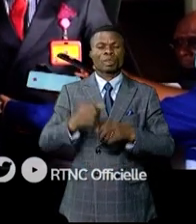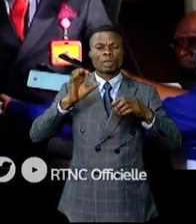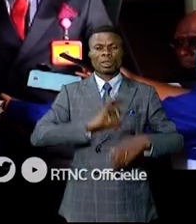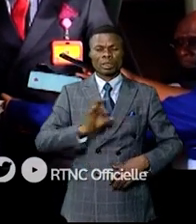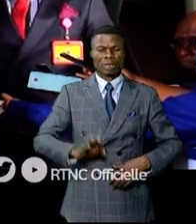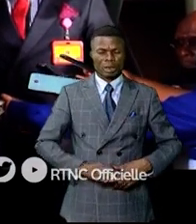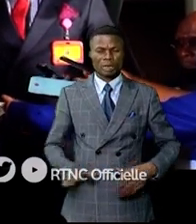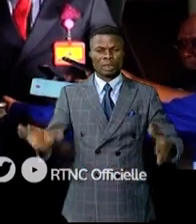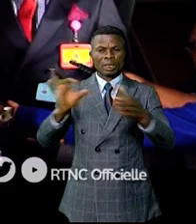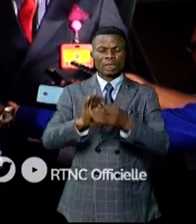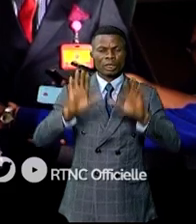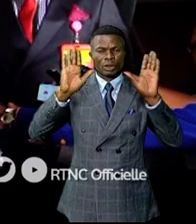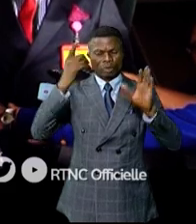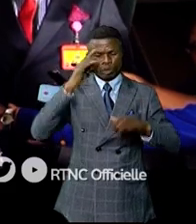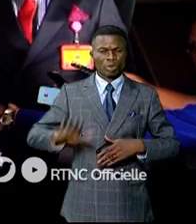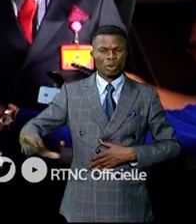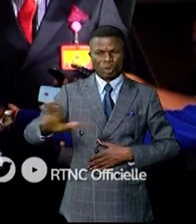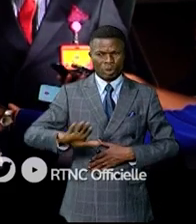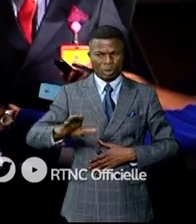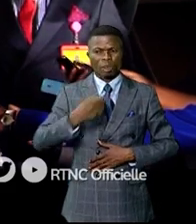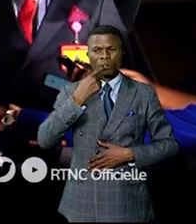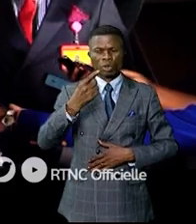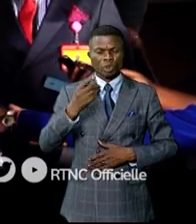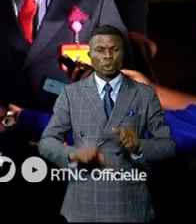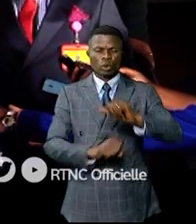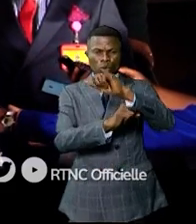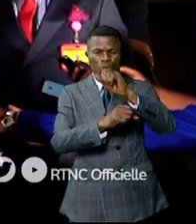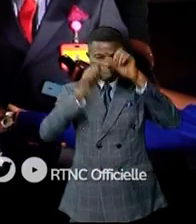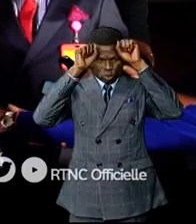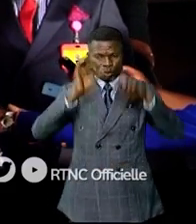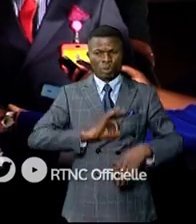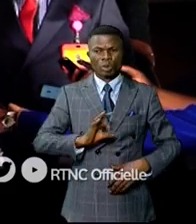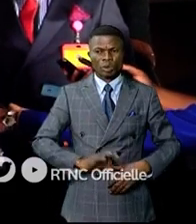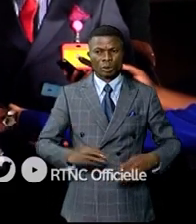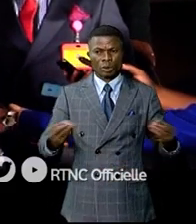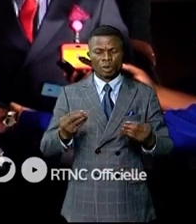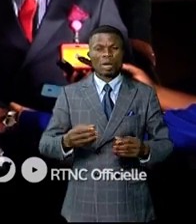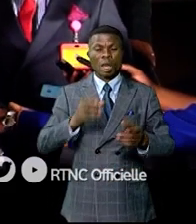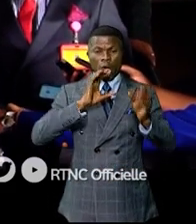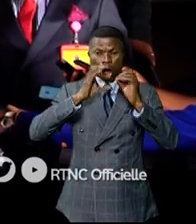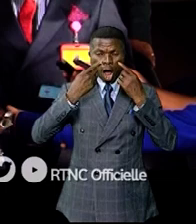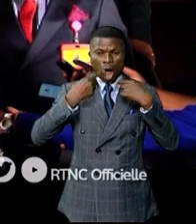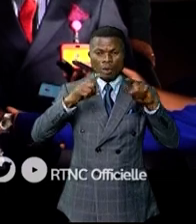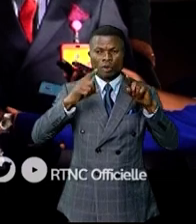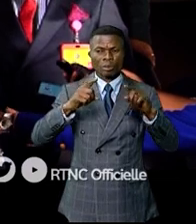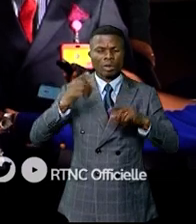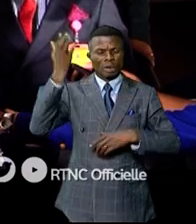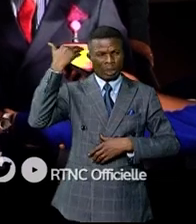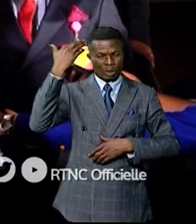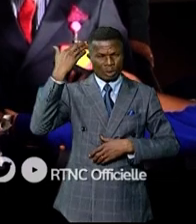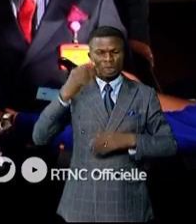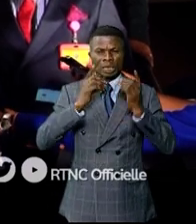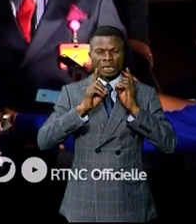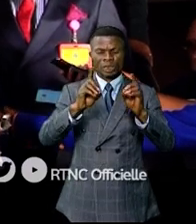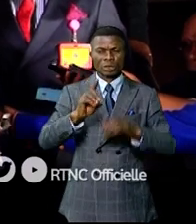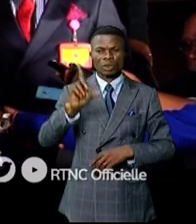union sacrée de la nation. Il s'agit, a-t-il dit, d'apporter leur soutien au président de la République parce que l'annonce qu'il avait faite à la nation dans son discours